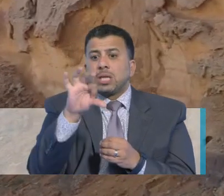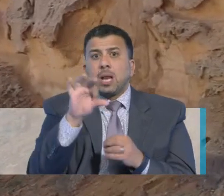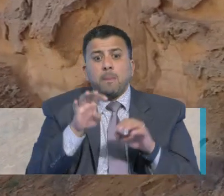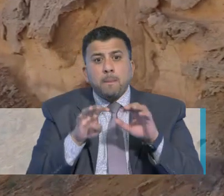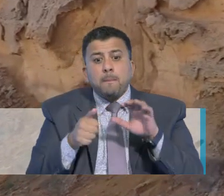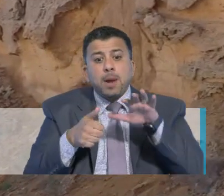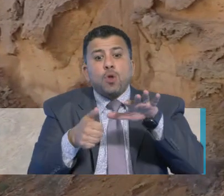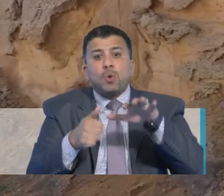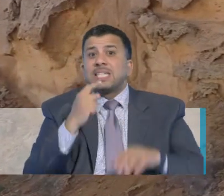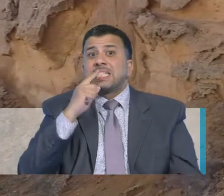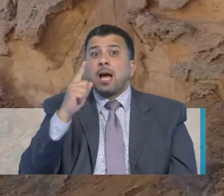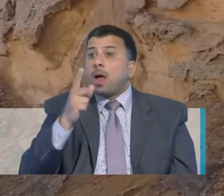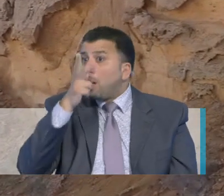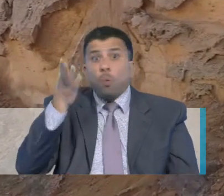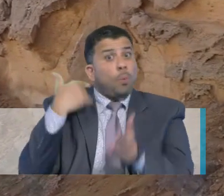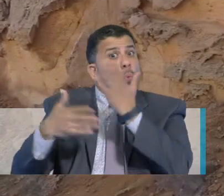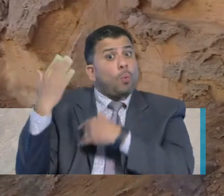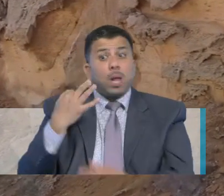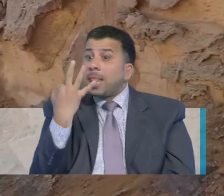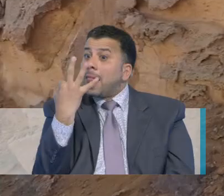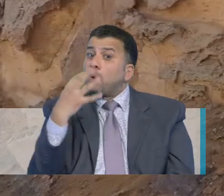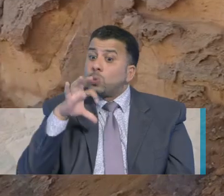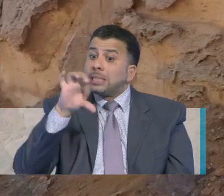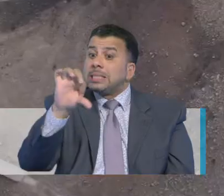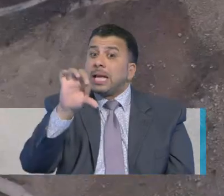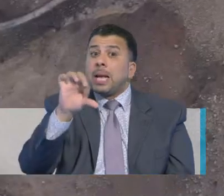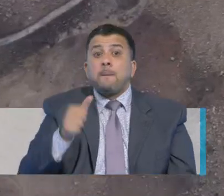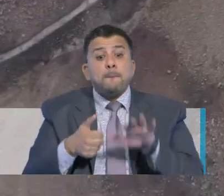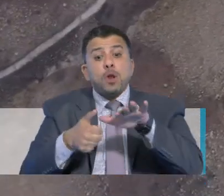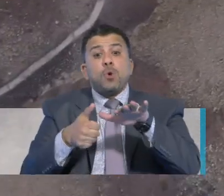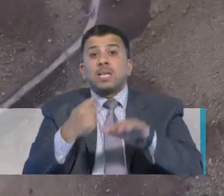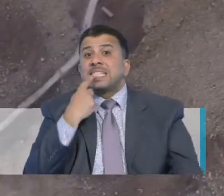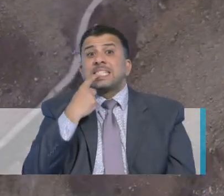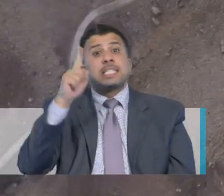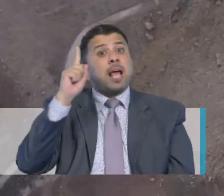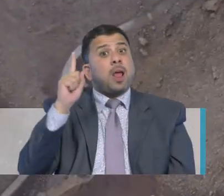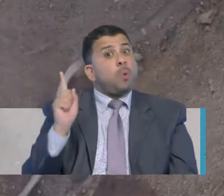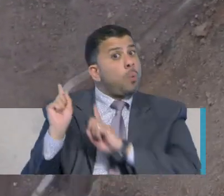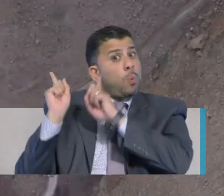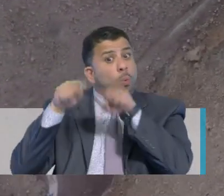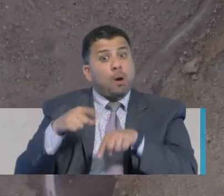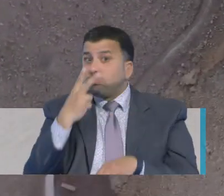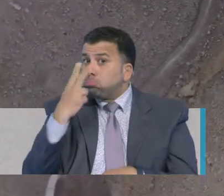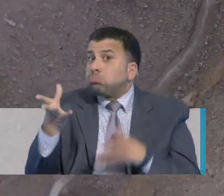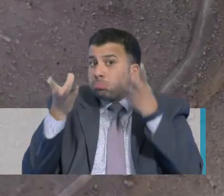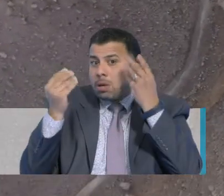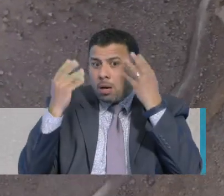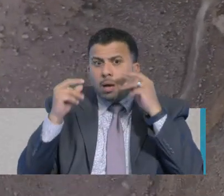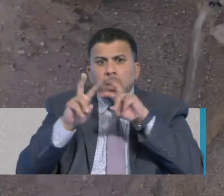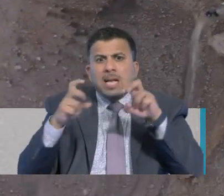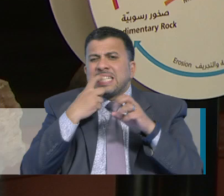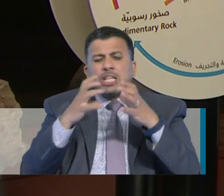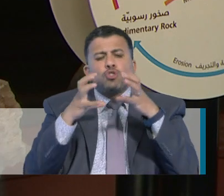نتكلم عن ملايين السنين. انكشفت عندنا من عوامل التعرية والتجريف والانطواء والارتقاء، انكشفت عندنا هذه